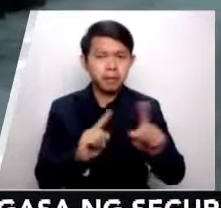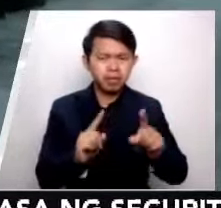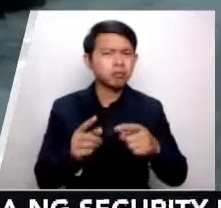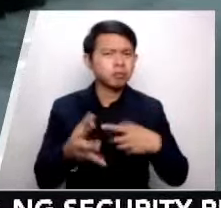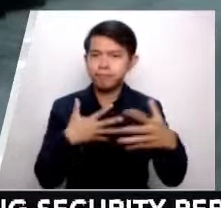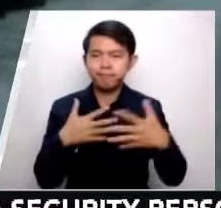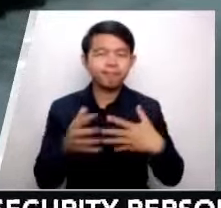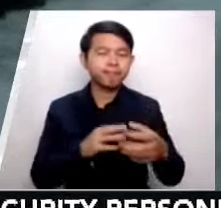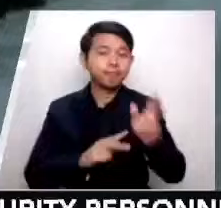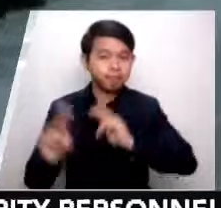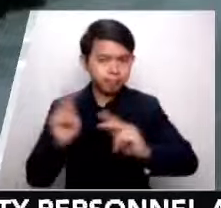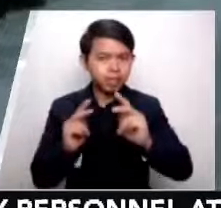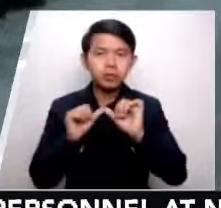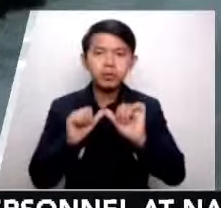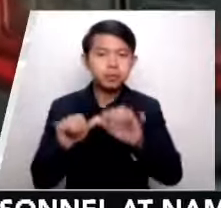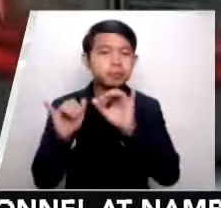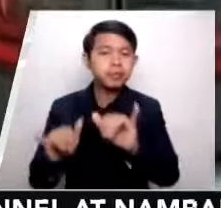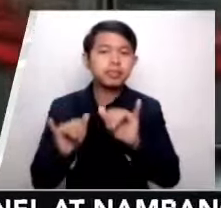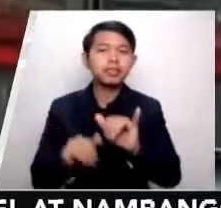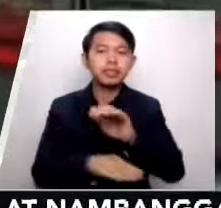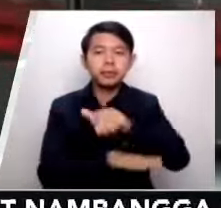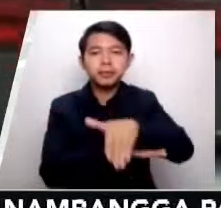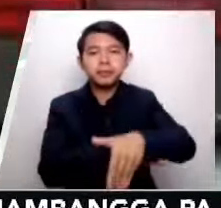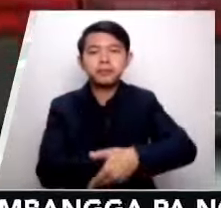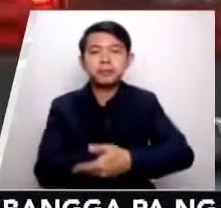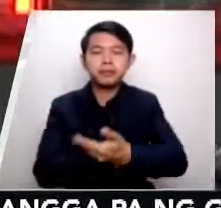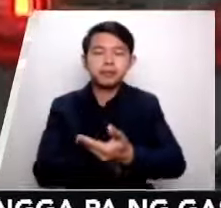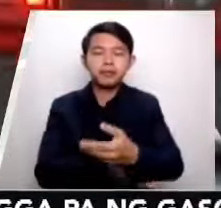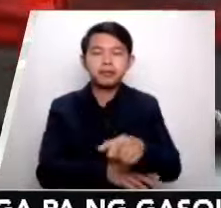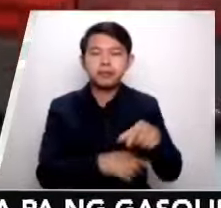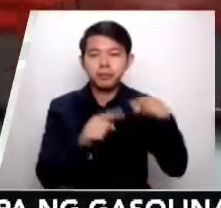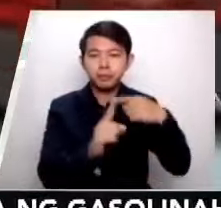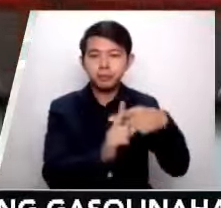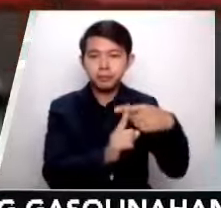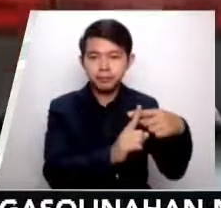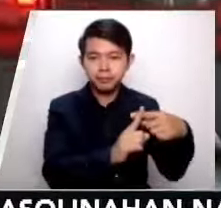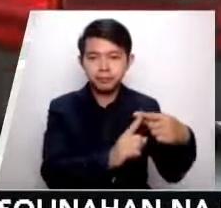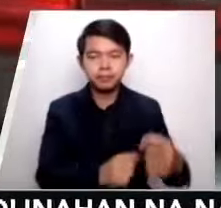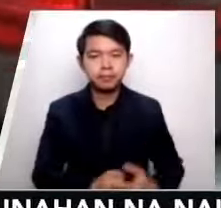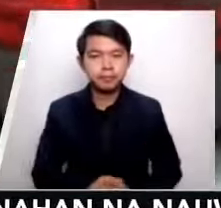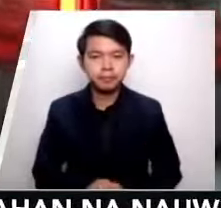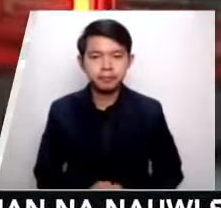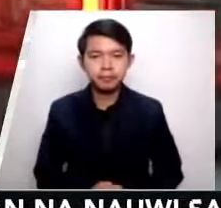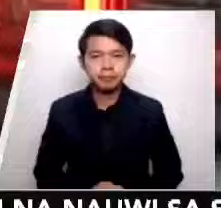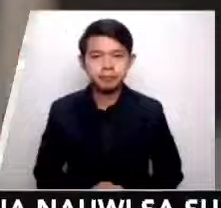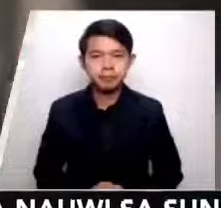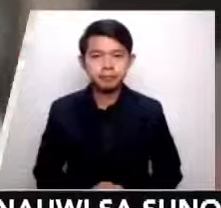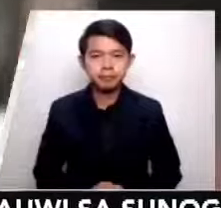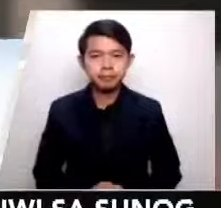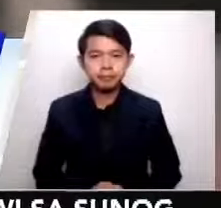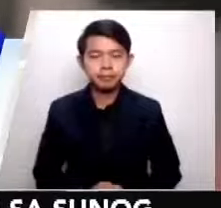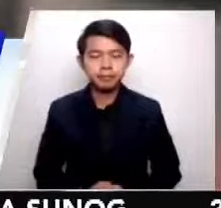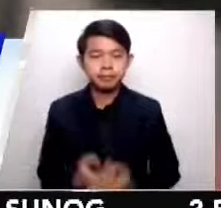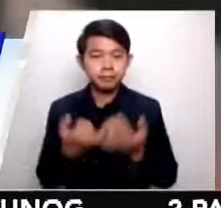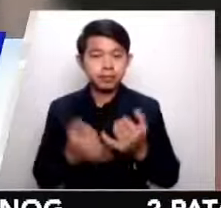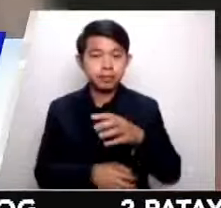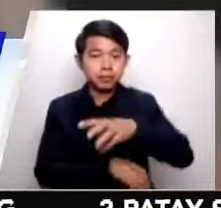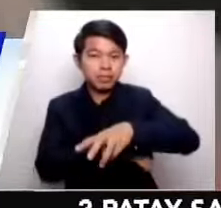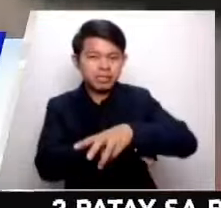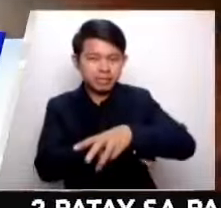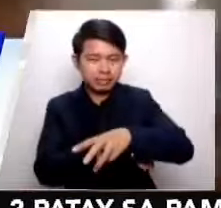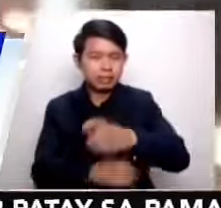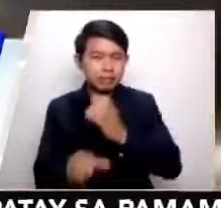sa sementeryo. Bandang alas 6 ng gabi, nahirapan ang mga sasakyang